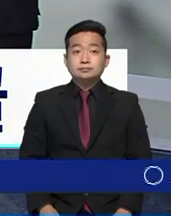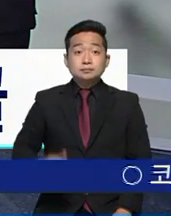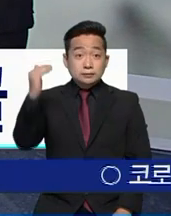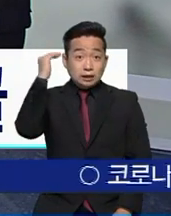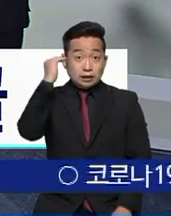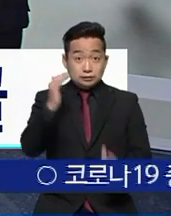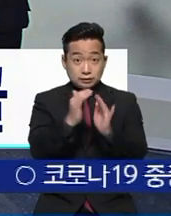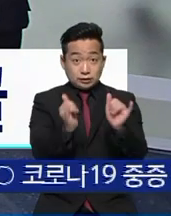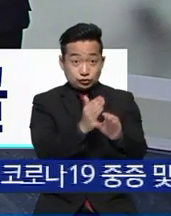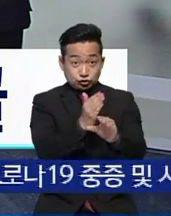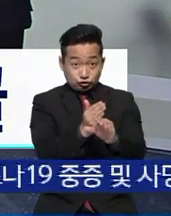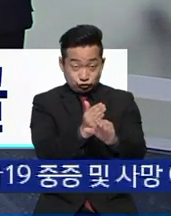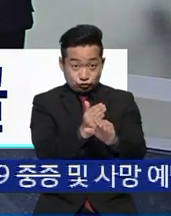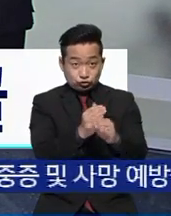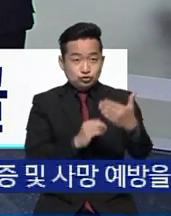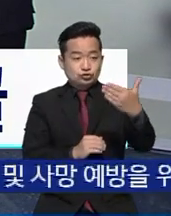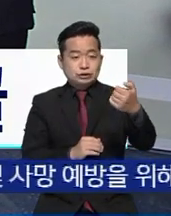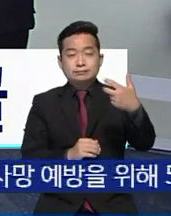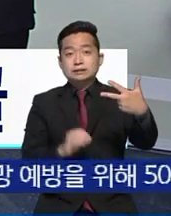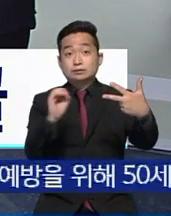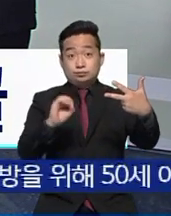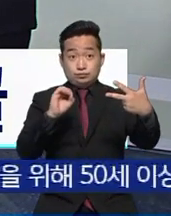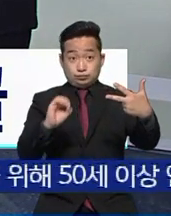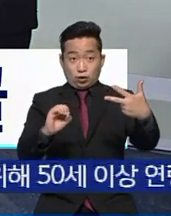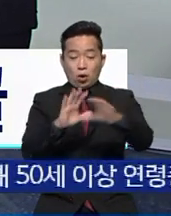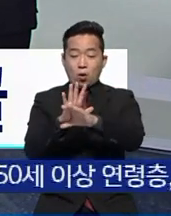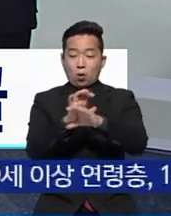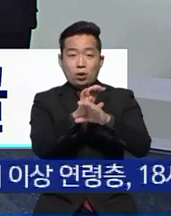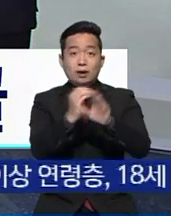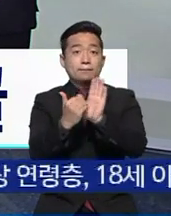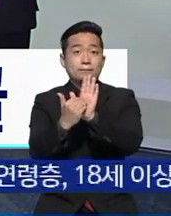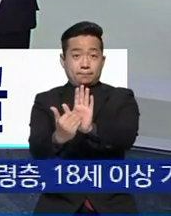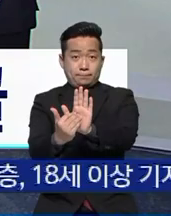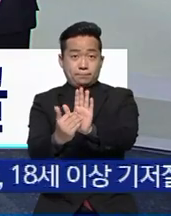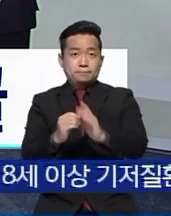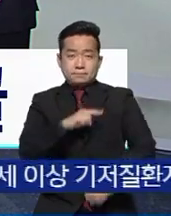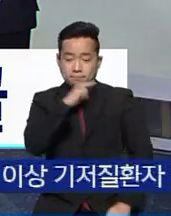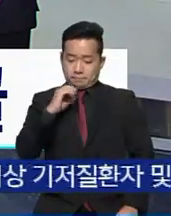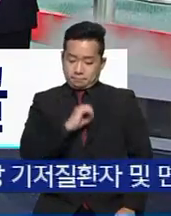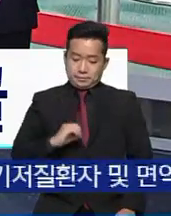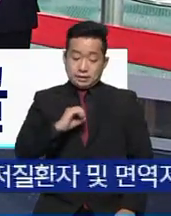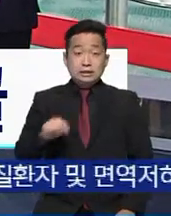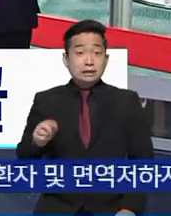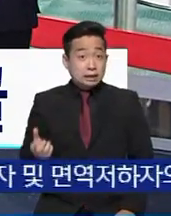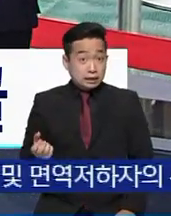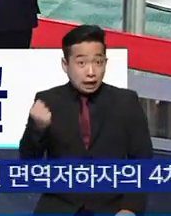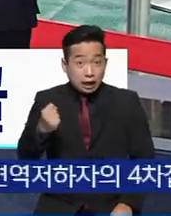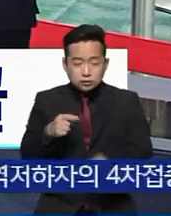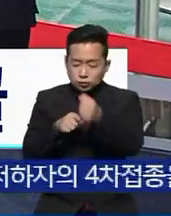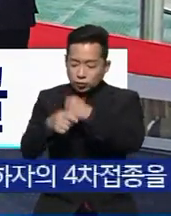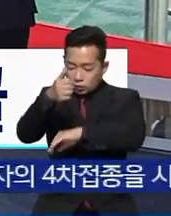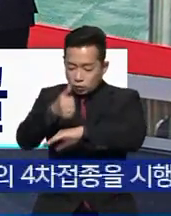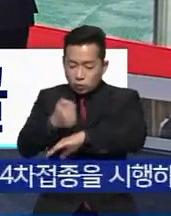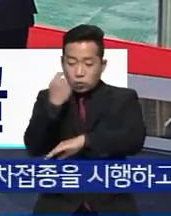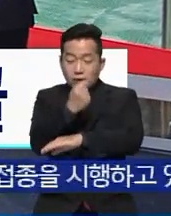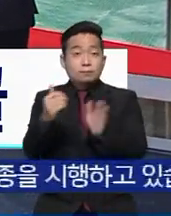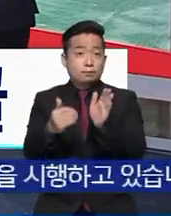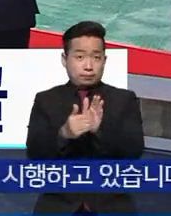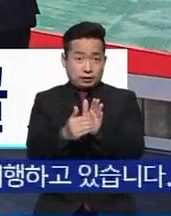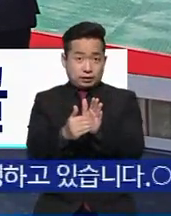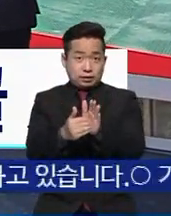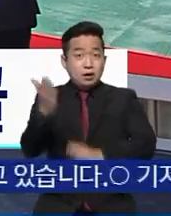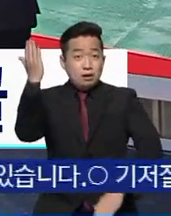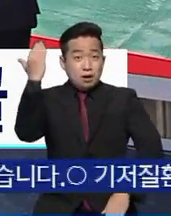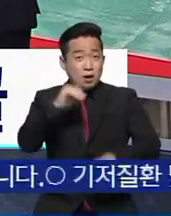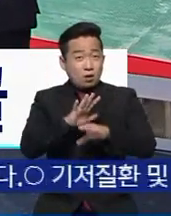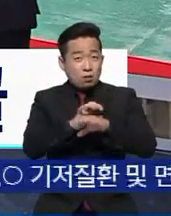네, 우리나라 사람들 가운데 97%가 코로나 항체를 가지고 있는 걸로 조사 결과 확인됐습니다. 뭐